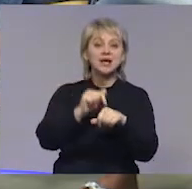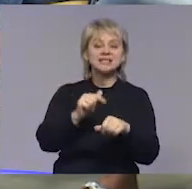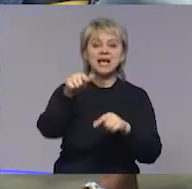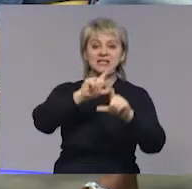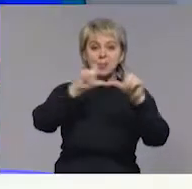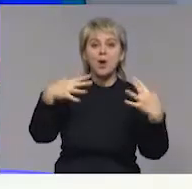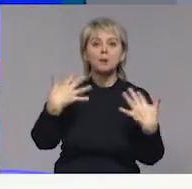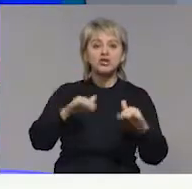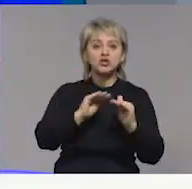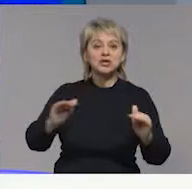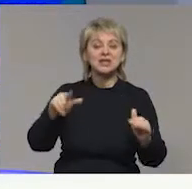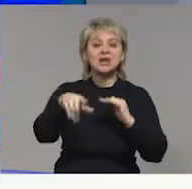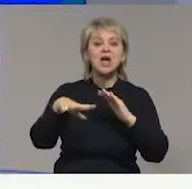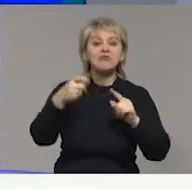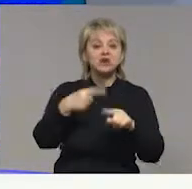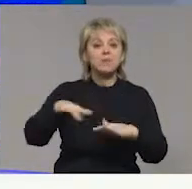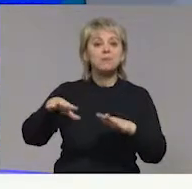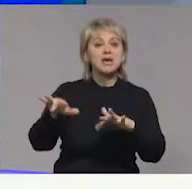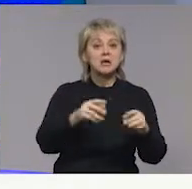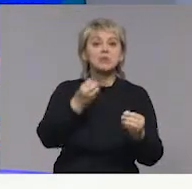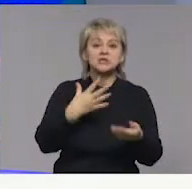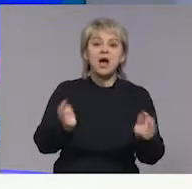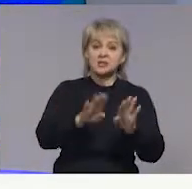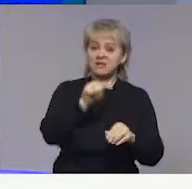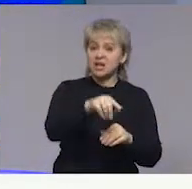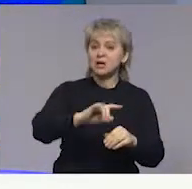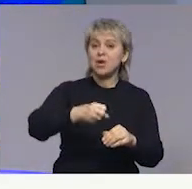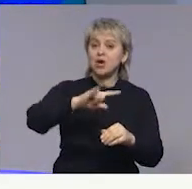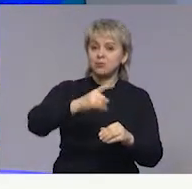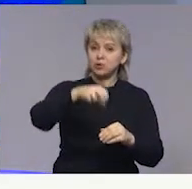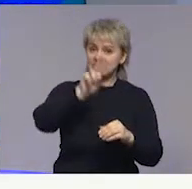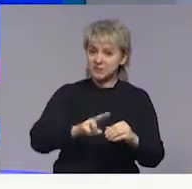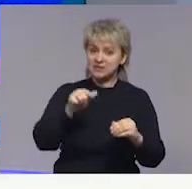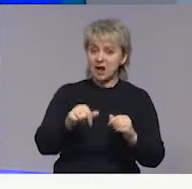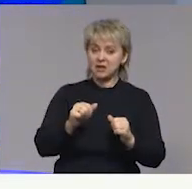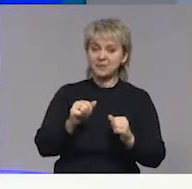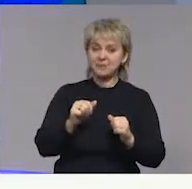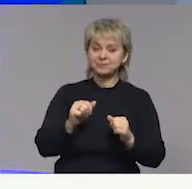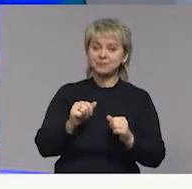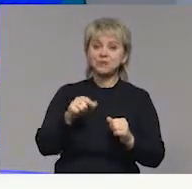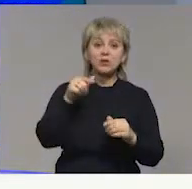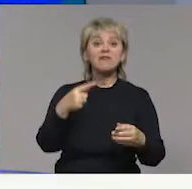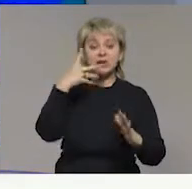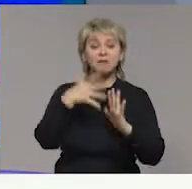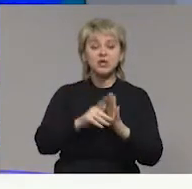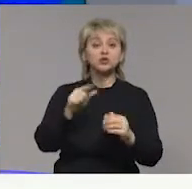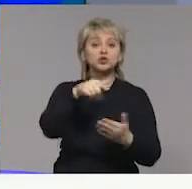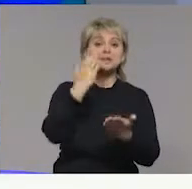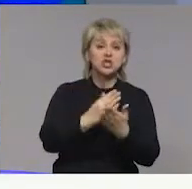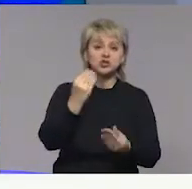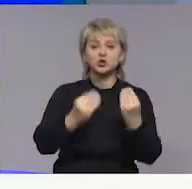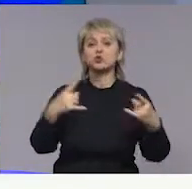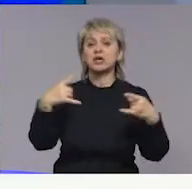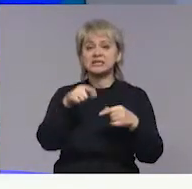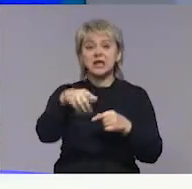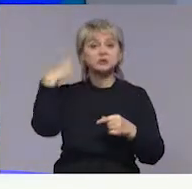павильона потерянных детей, под конец мероприятия кто-то приходил и просто оставлял там ребенка специально. Ну, тут понимали, что там есть игрушки, телевизор